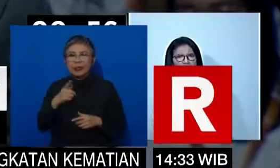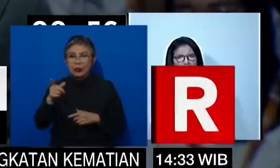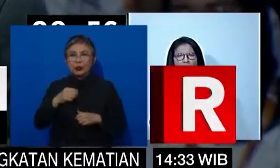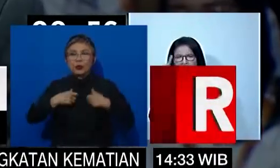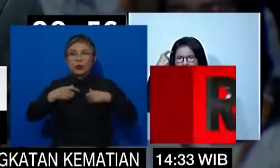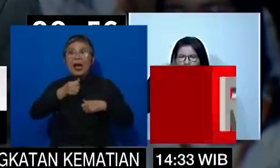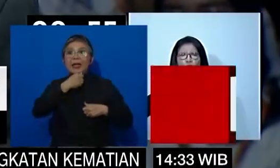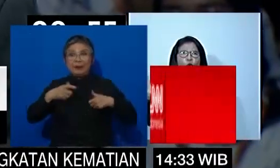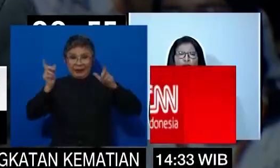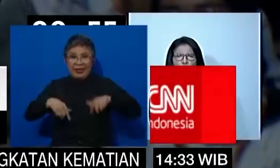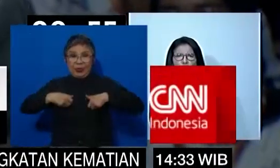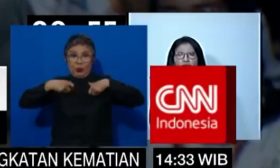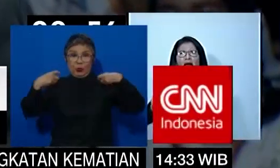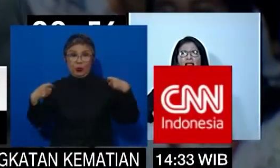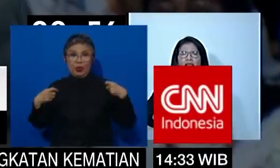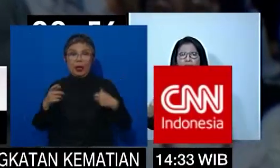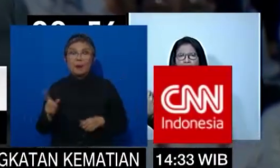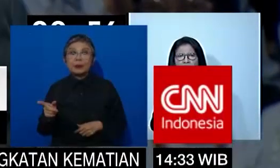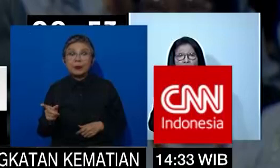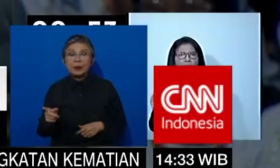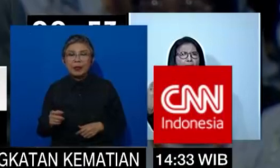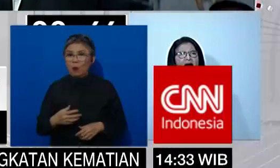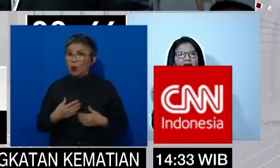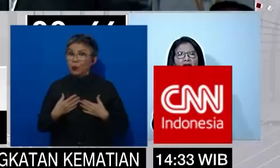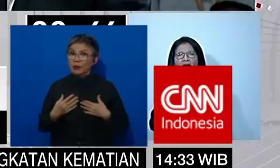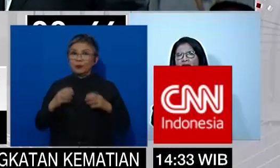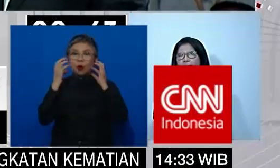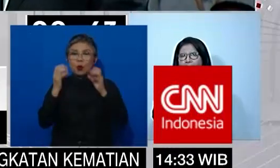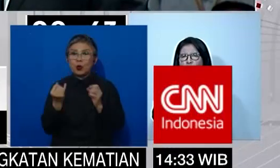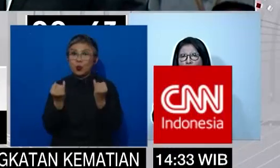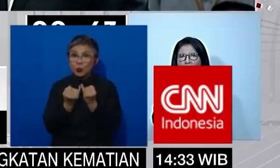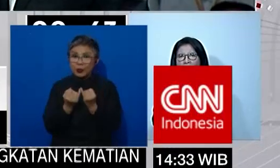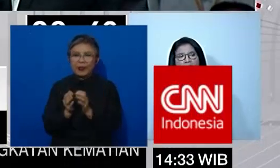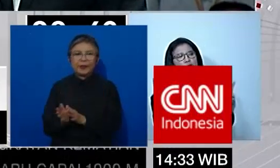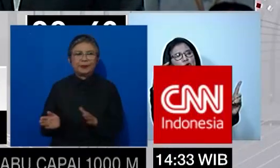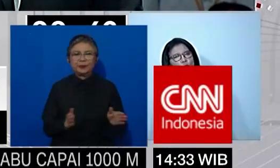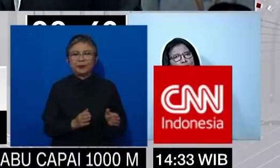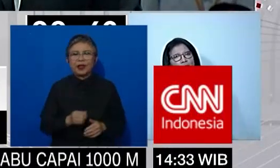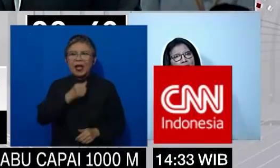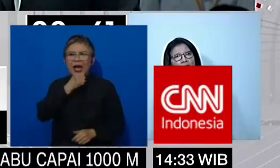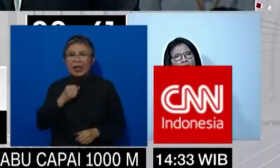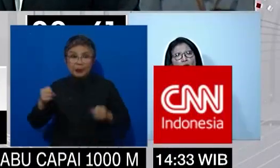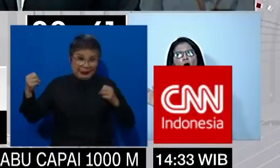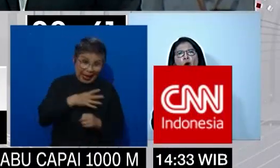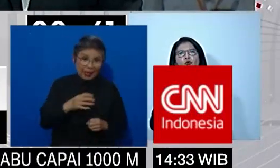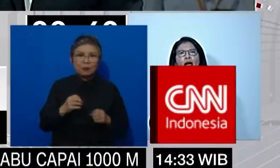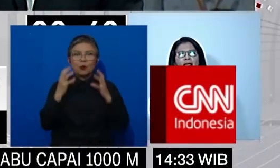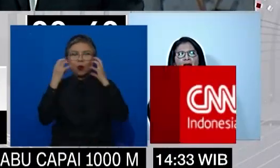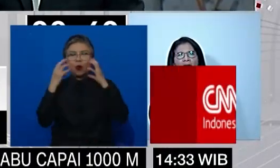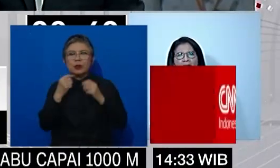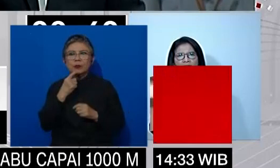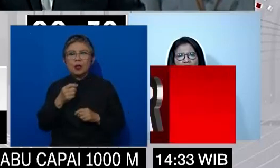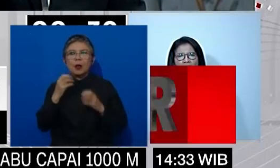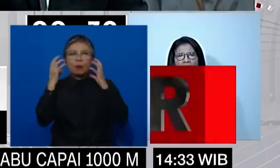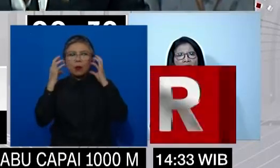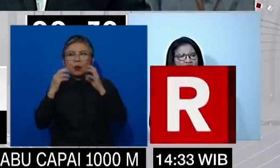gubernur DKI meski saat itu mereka di pihak oposisi. Tidak kalah dengan Prabowo, Anies juga menyerang dengan menyebut